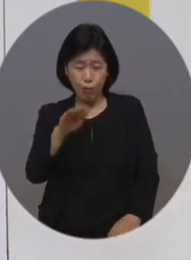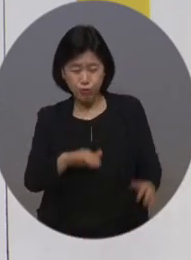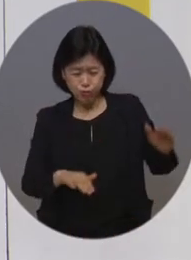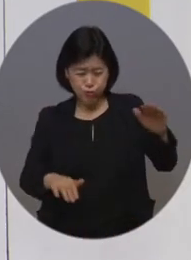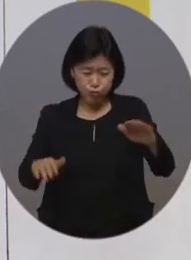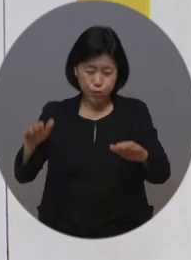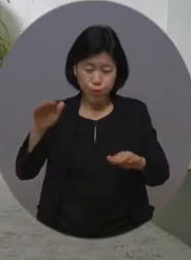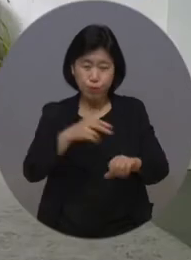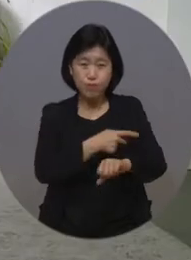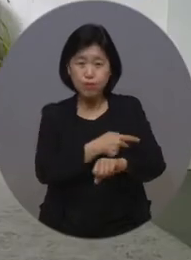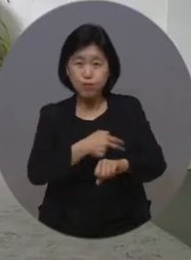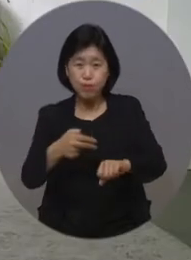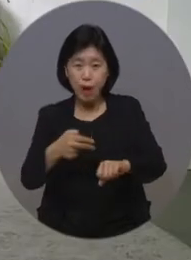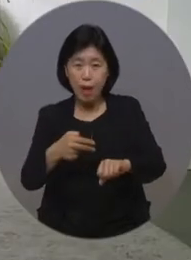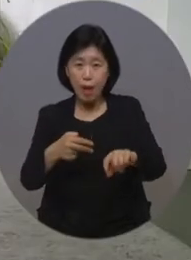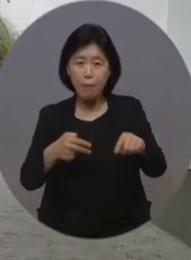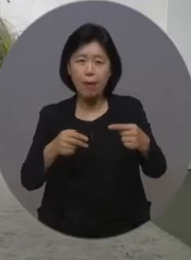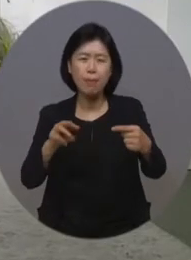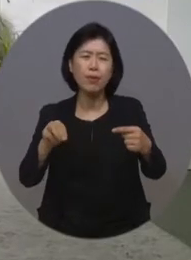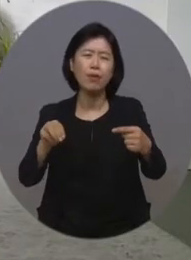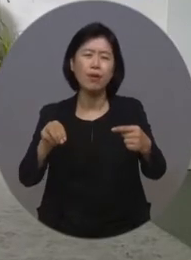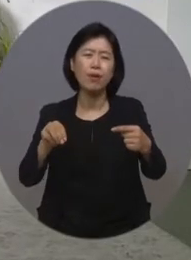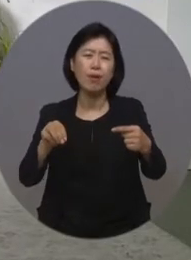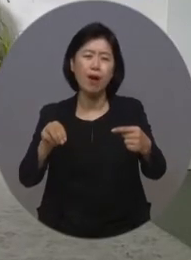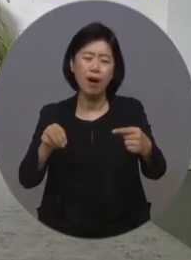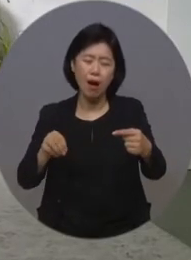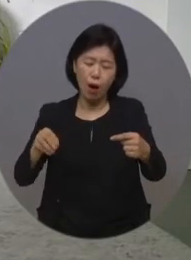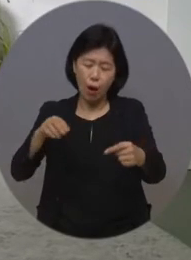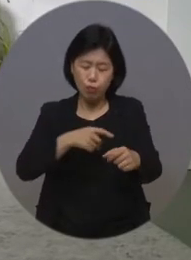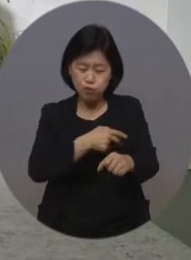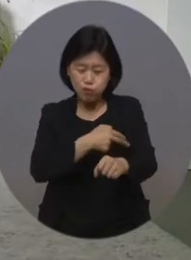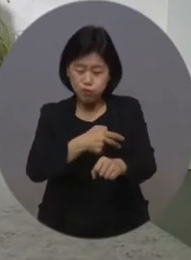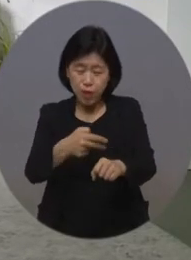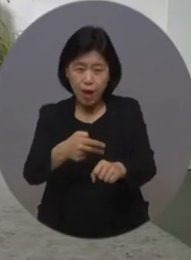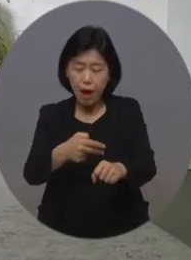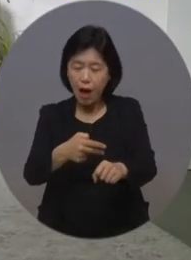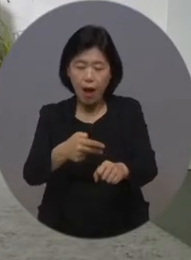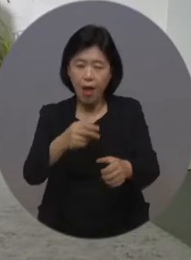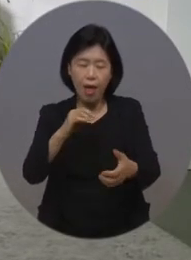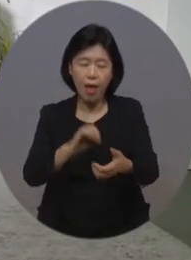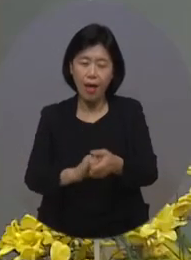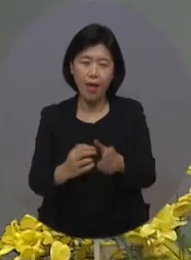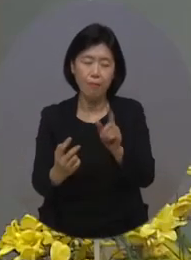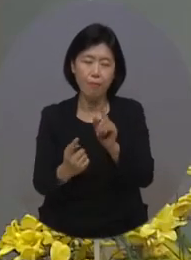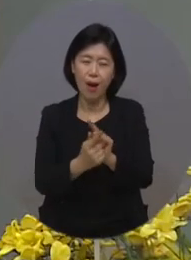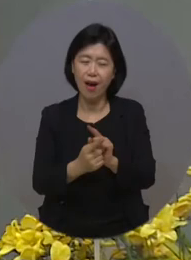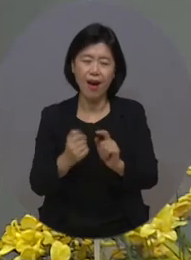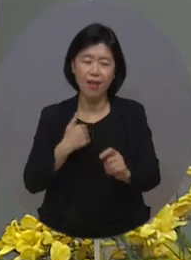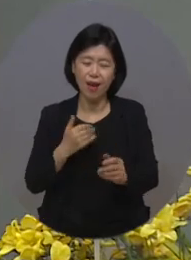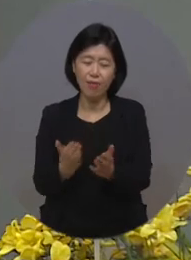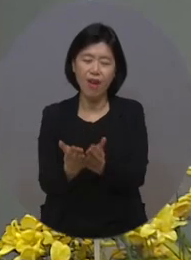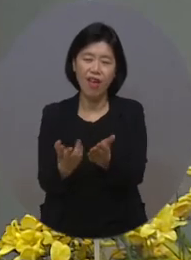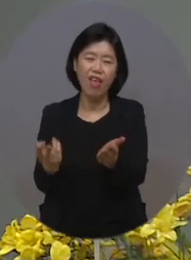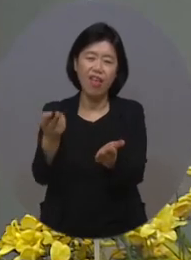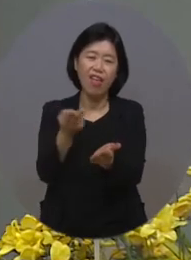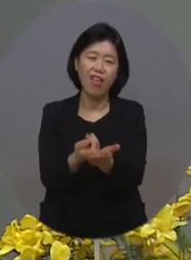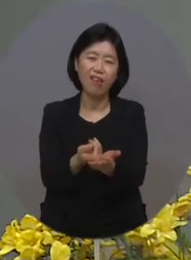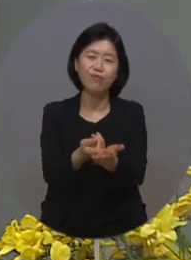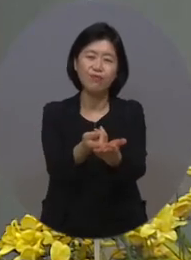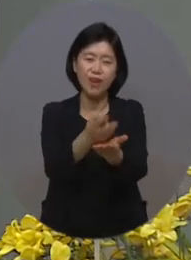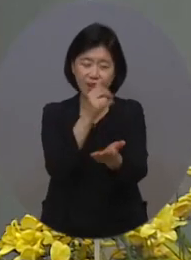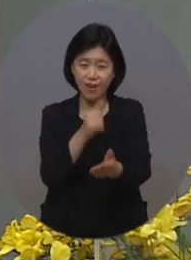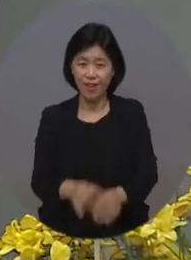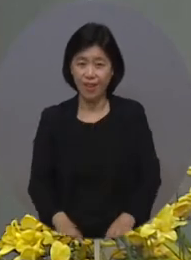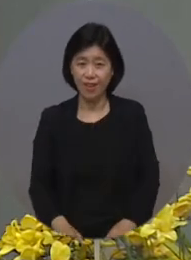빡빡하게 되요 같이 했다는 의미가 요 그렇지 그래 우리가 모든 상인 분들이 어제 국회의원님 이 우리와 함께 하고